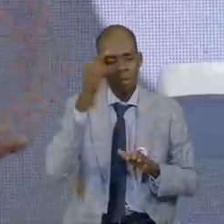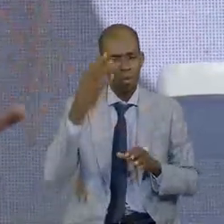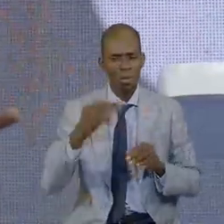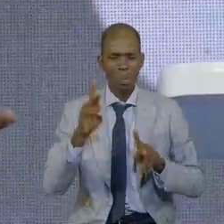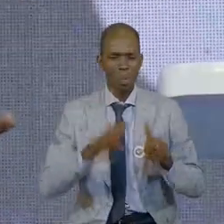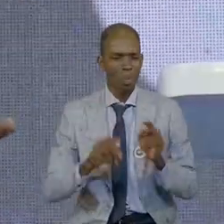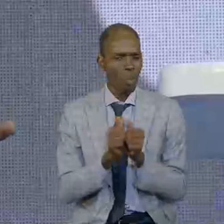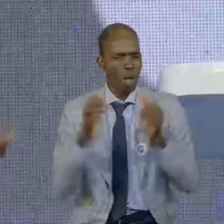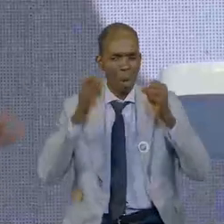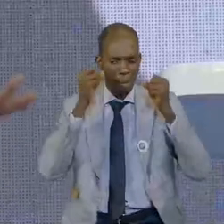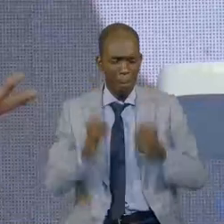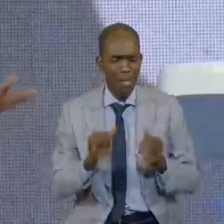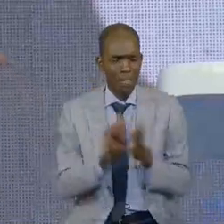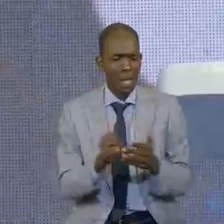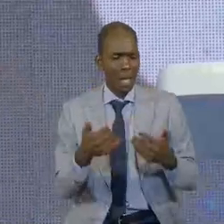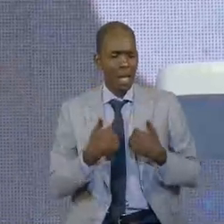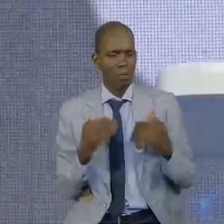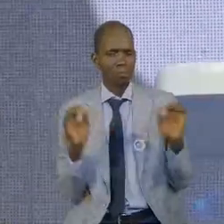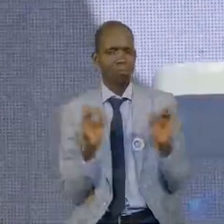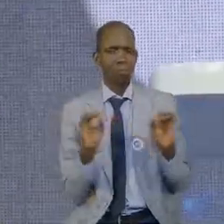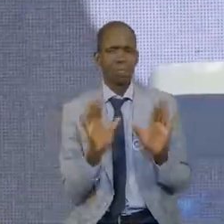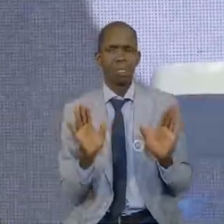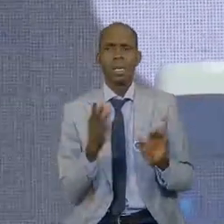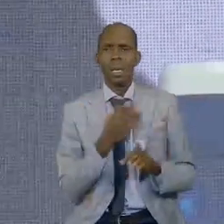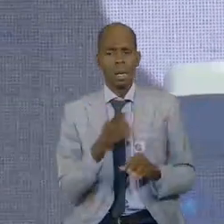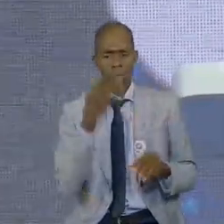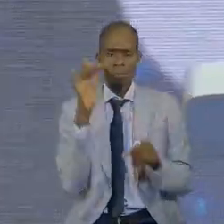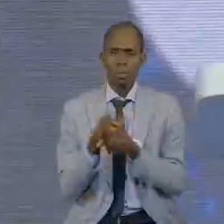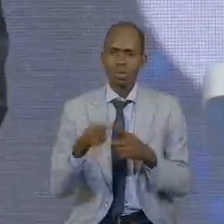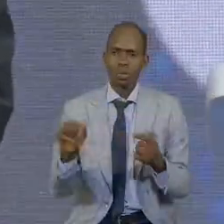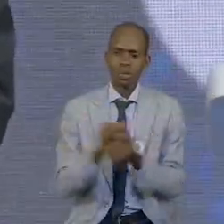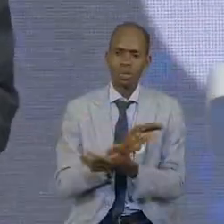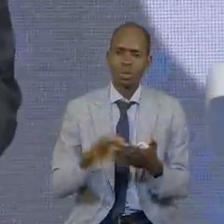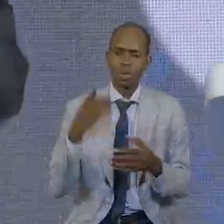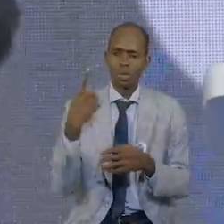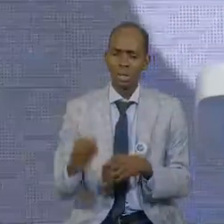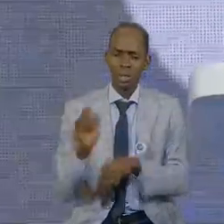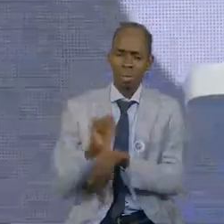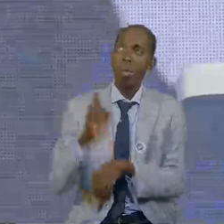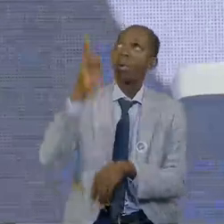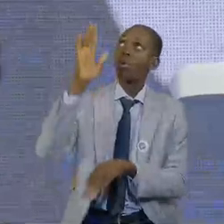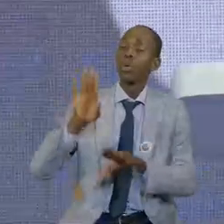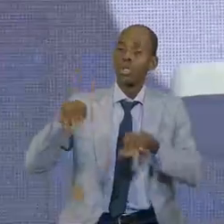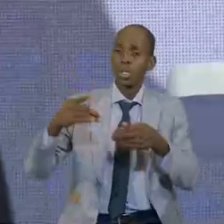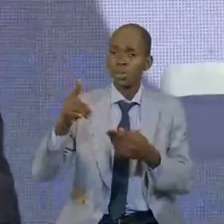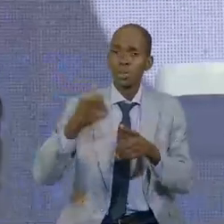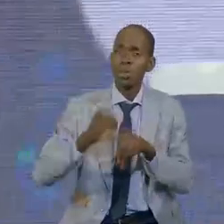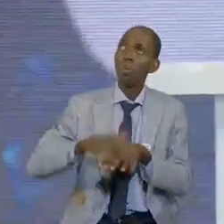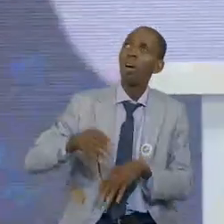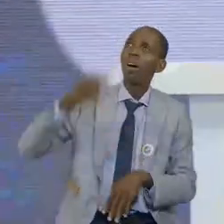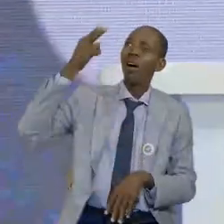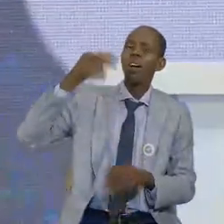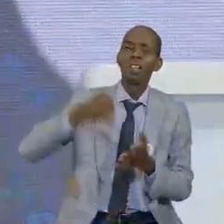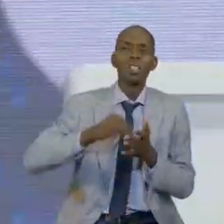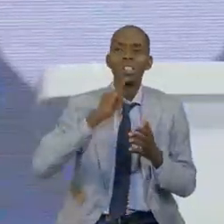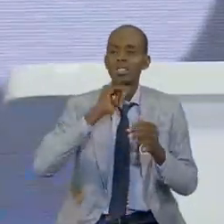have nothing, and they said they are going to destroy the ministry God gave from on high. It's impossible. Et tu as peur